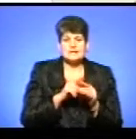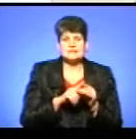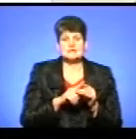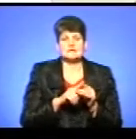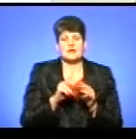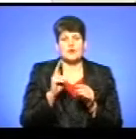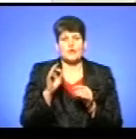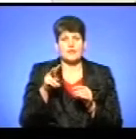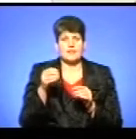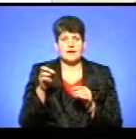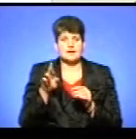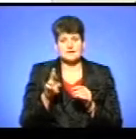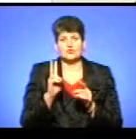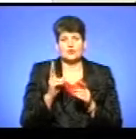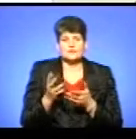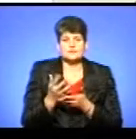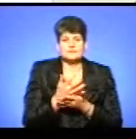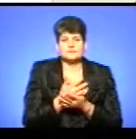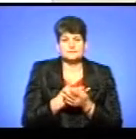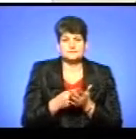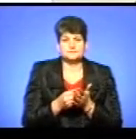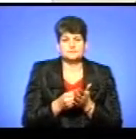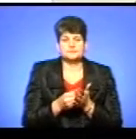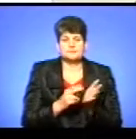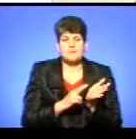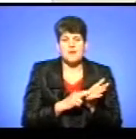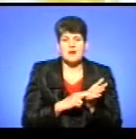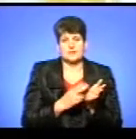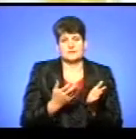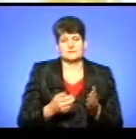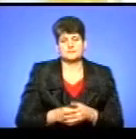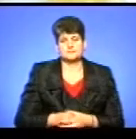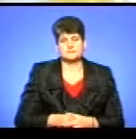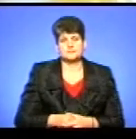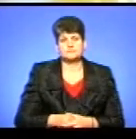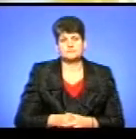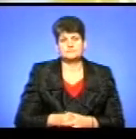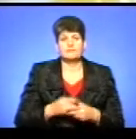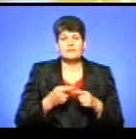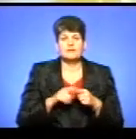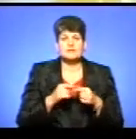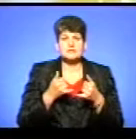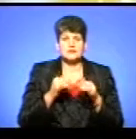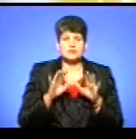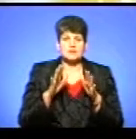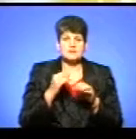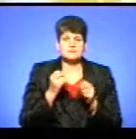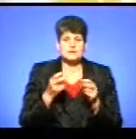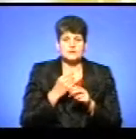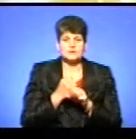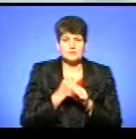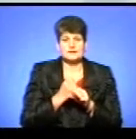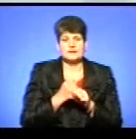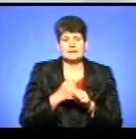філателістів, які колекціонують марки конверту. Для цієї події спеціально виготовили